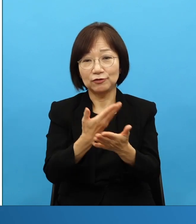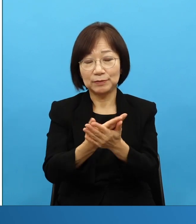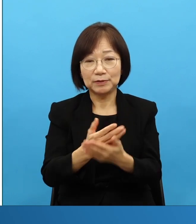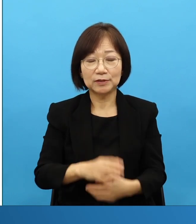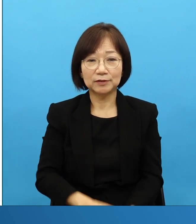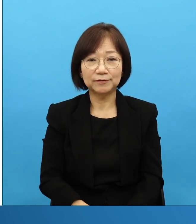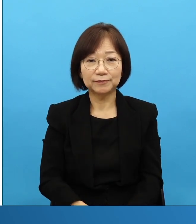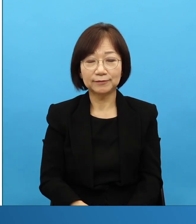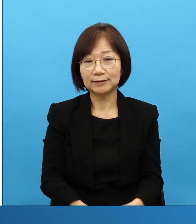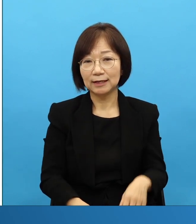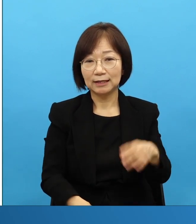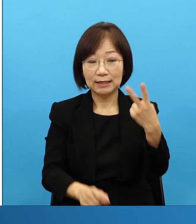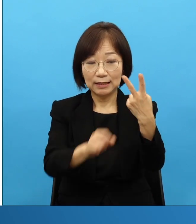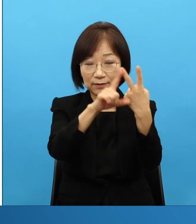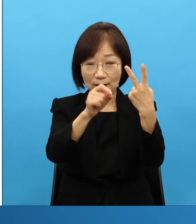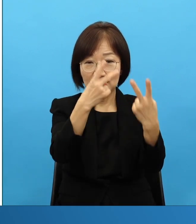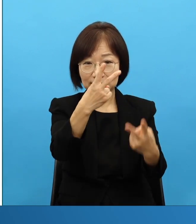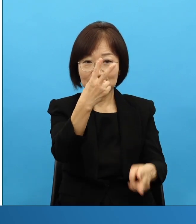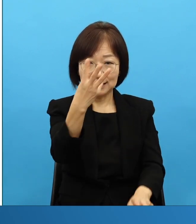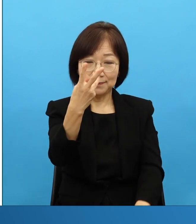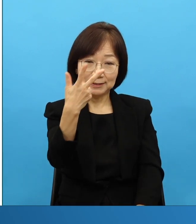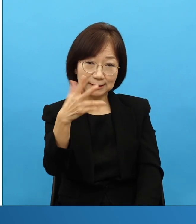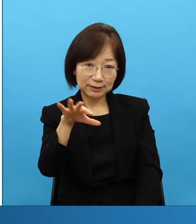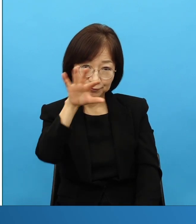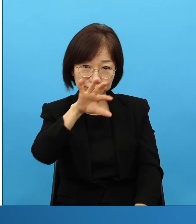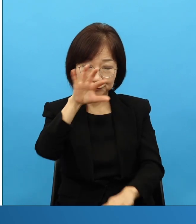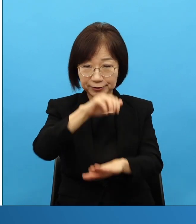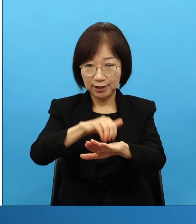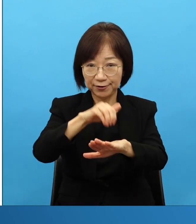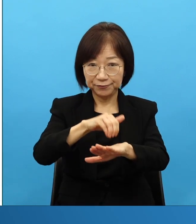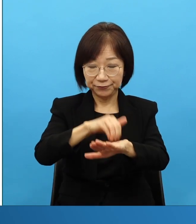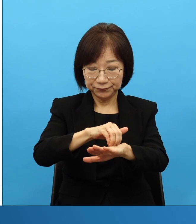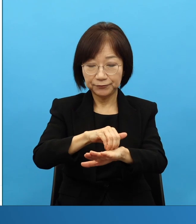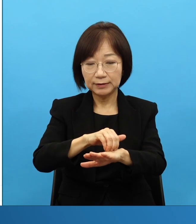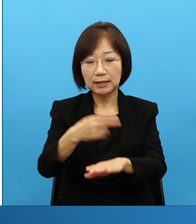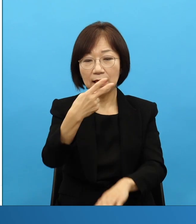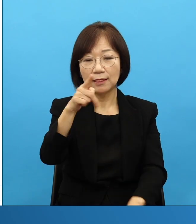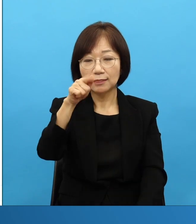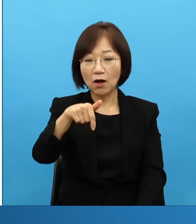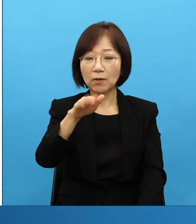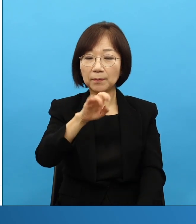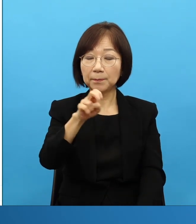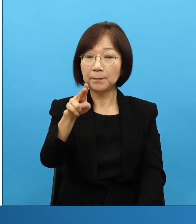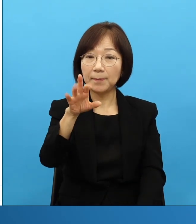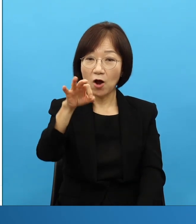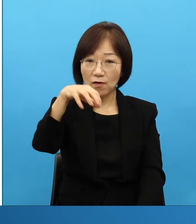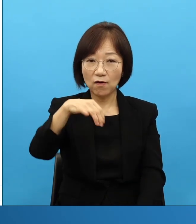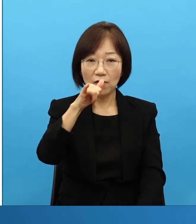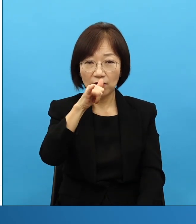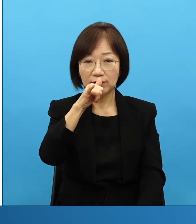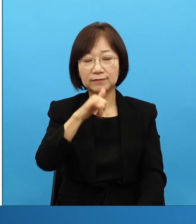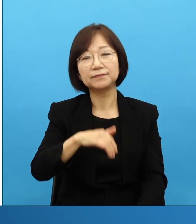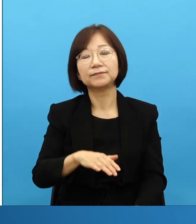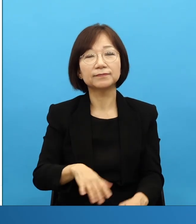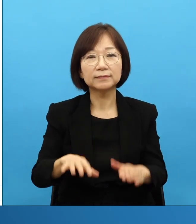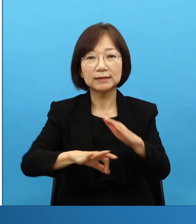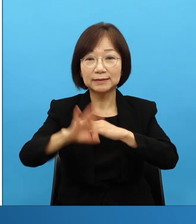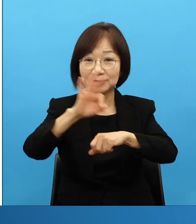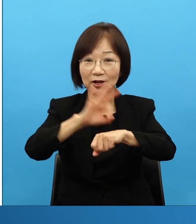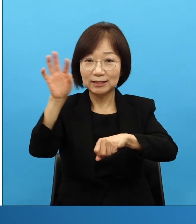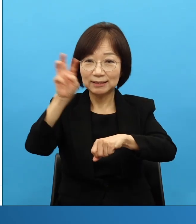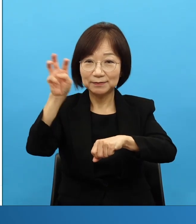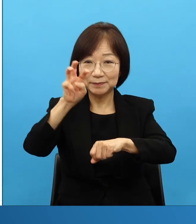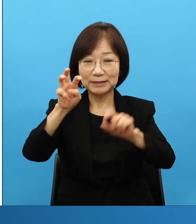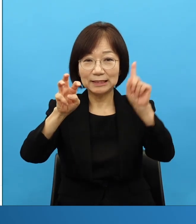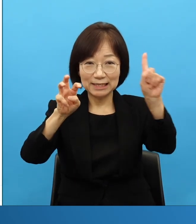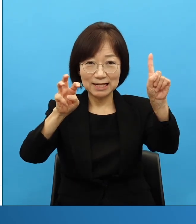2월 237 화요제자 훈련이 다음 달 21일 덕평 RUTC에서 열립니다. 오전 10시 반에 1강